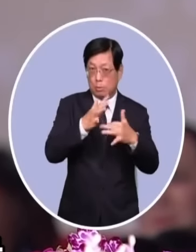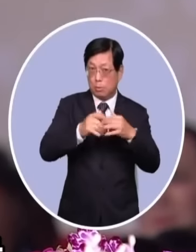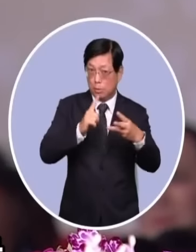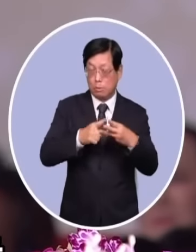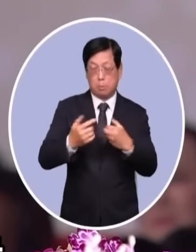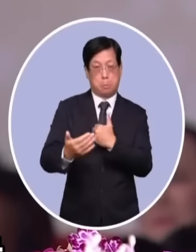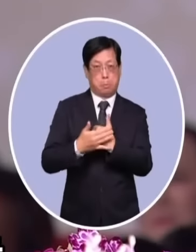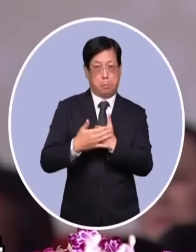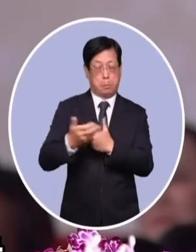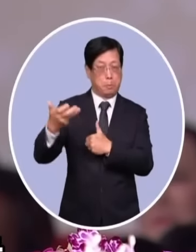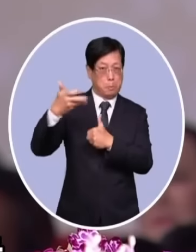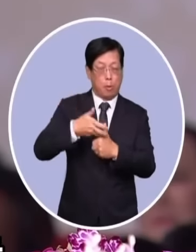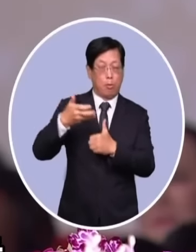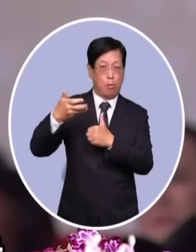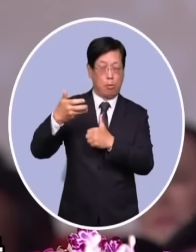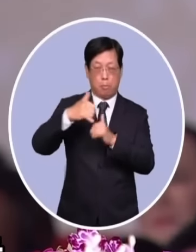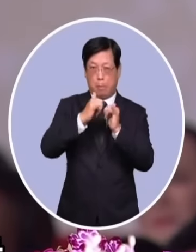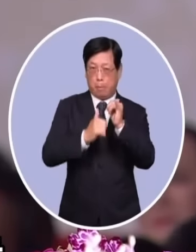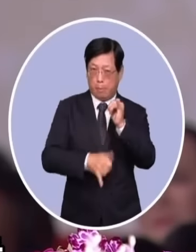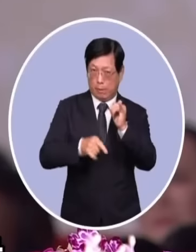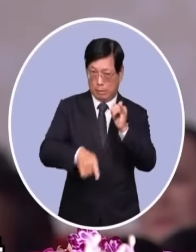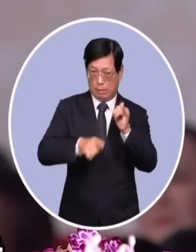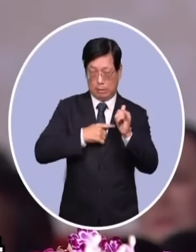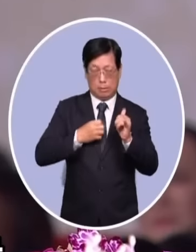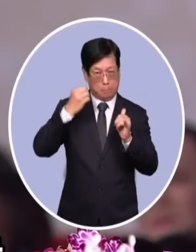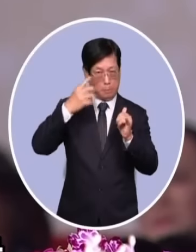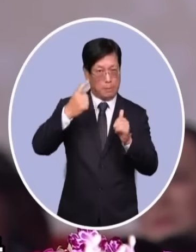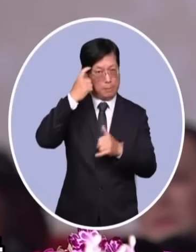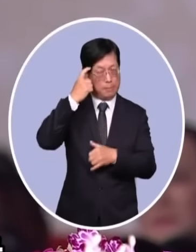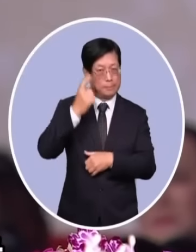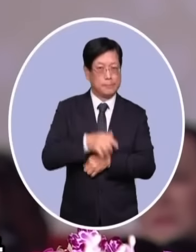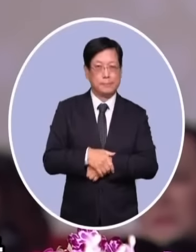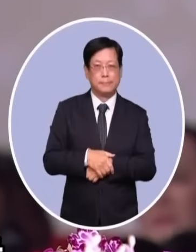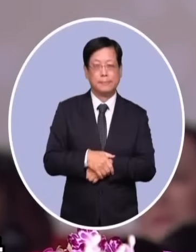给我们一代又一代的启示。